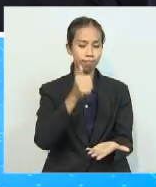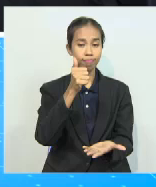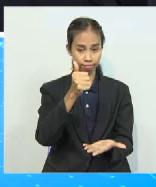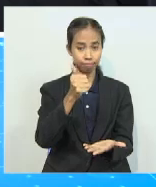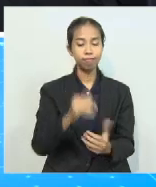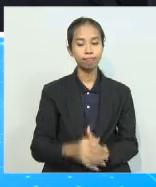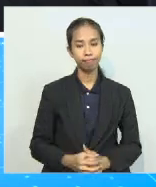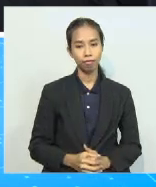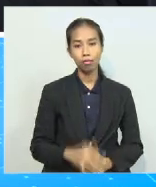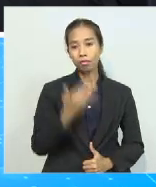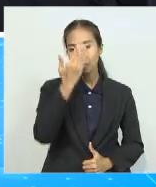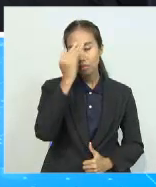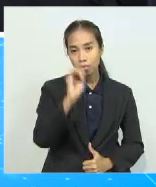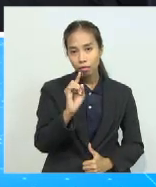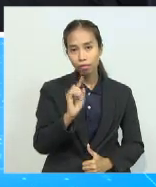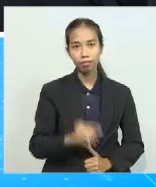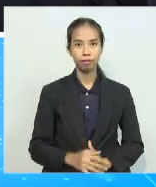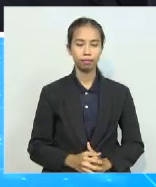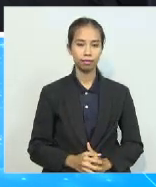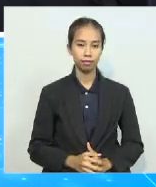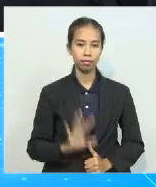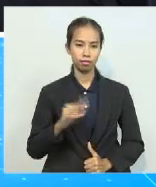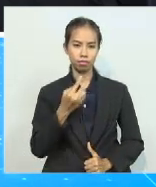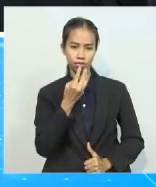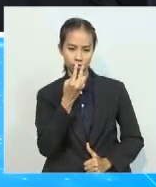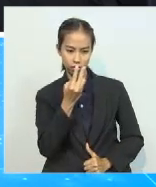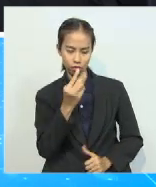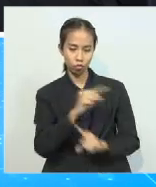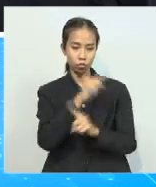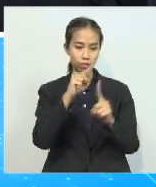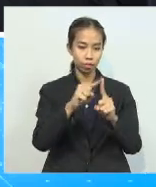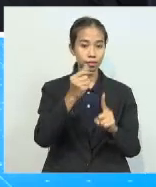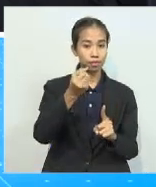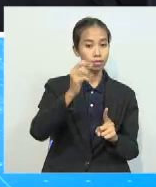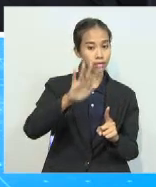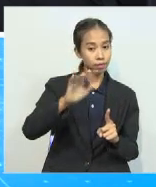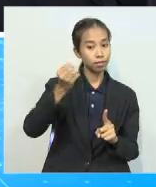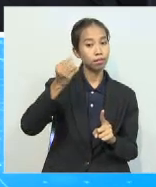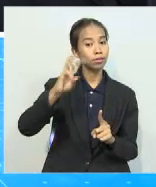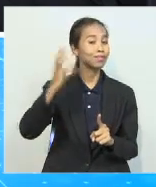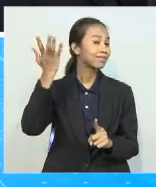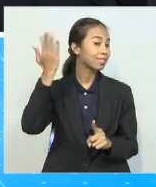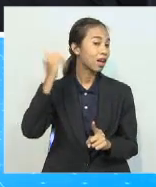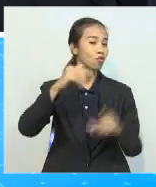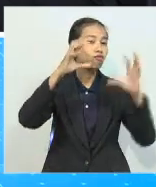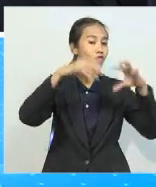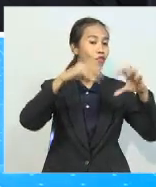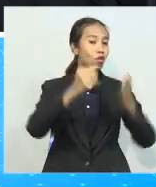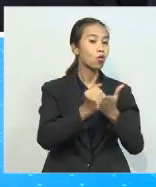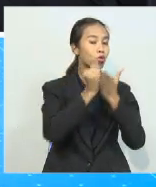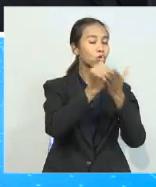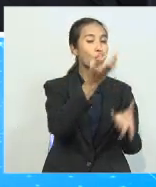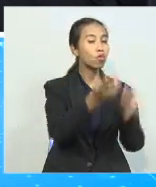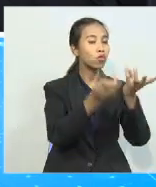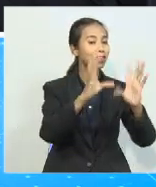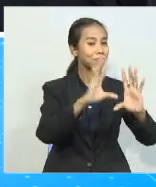ชนได้นะครับเพราะว่าเท่าที่ดูมา 15-16 เนี่ยฝนลงมาคลี่คลายไปช่วงหนึ่งแล้ว 17-18 เนี่ยเป็นลักษณะ